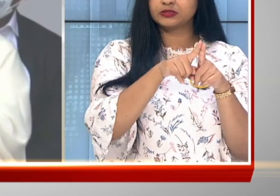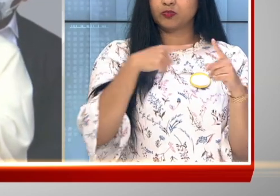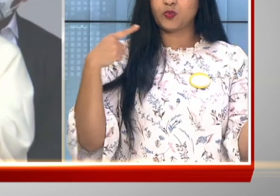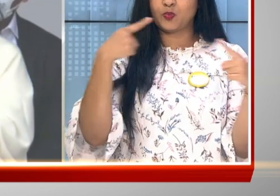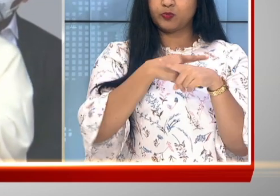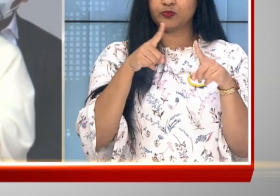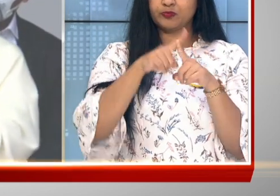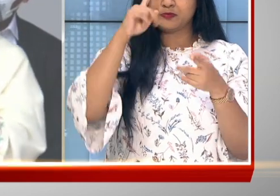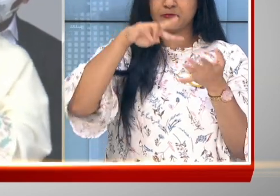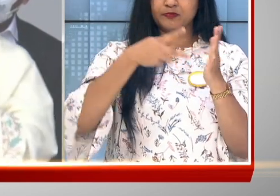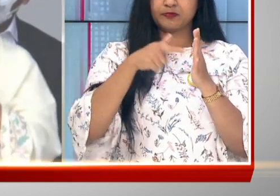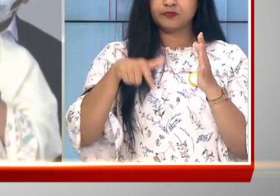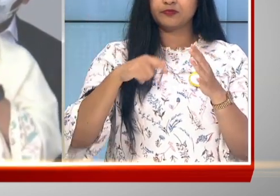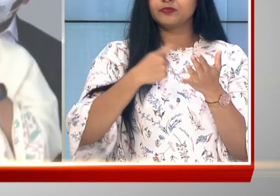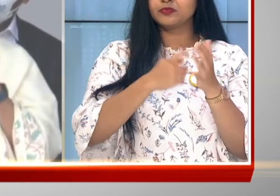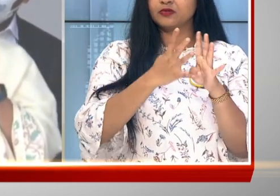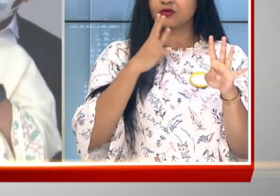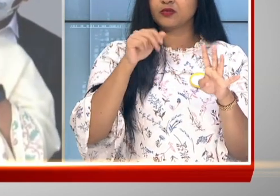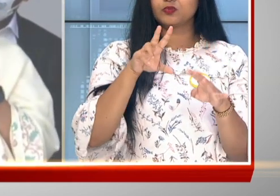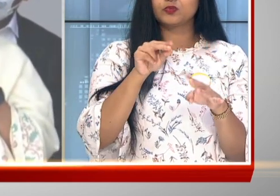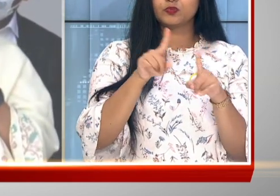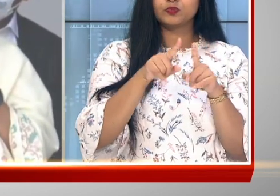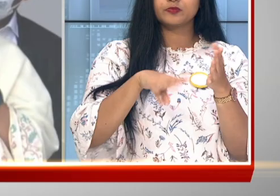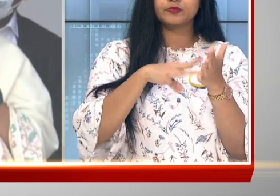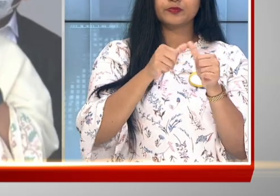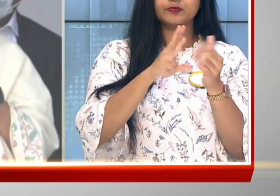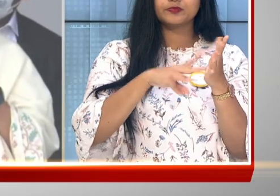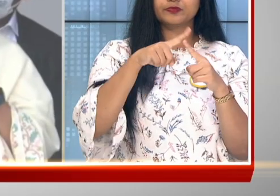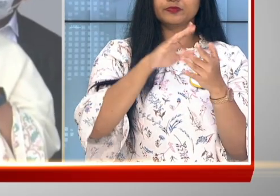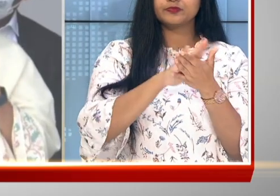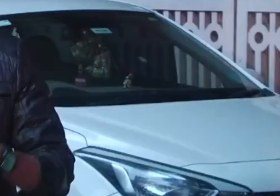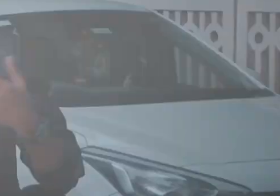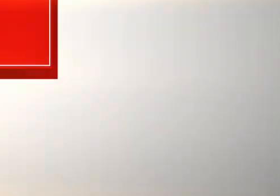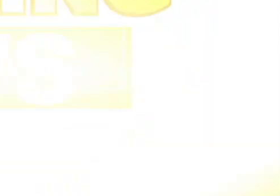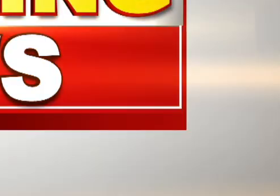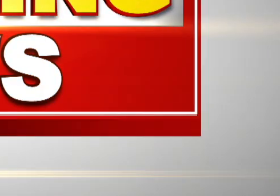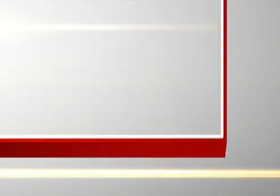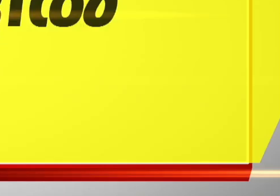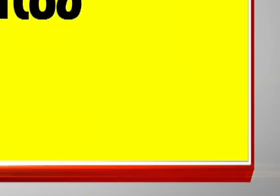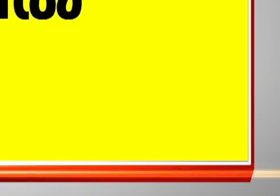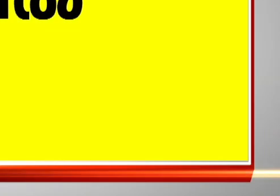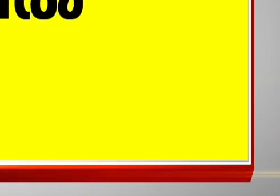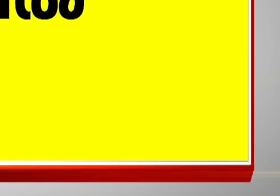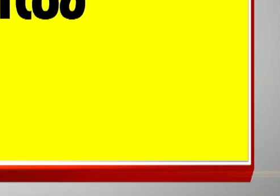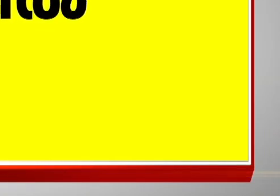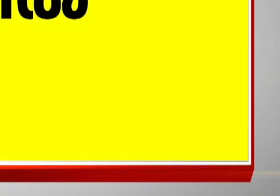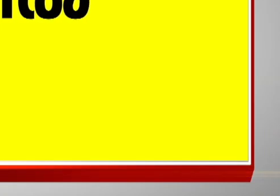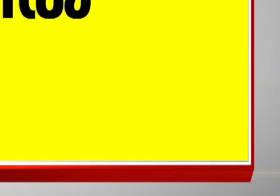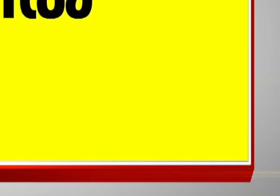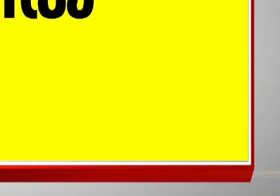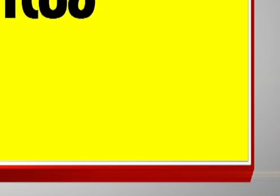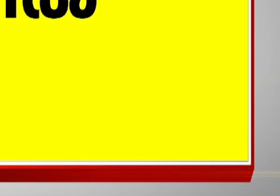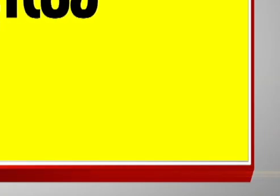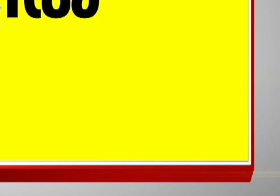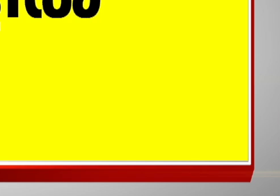ബന്ധപ്പെട്ട് പ്രതികരിക്കുന്നുണ്ട്. ഒപ്പം ഈ രാജ്യത്ത് പല മതങ്ങളുണ്ട്, പക്ഷേ ആഘോഷങ്ങൾ എല്ലാവർക്കും ഒന്നാണ്, എല്ലാ